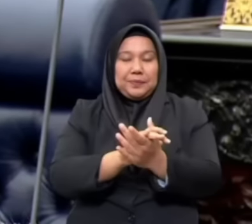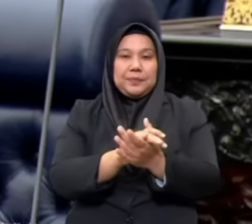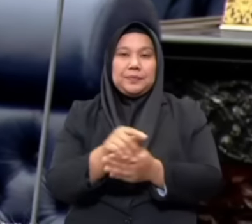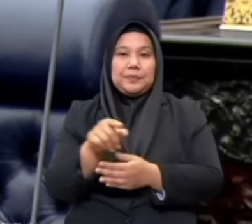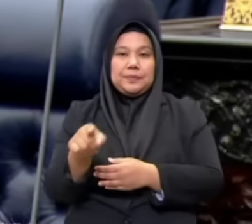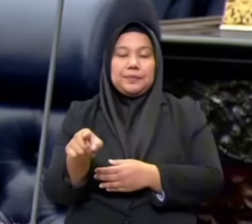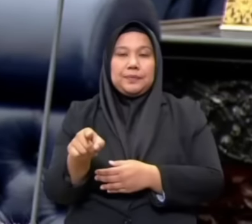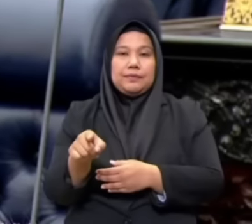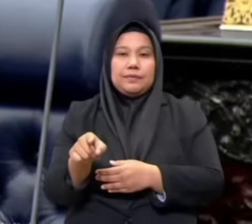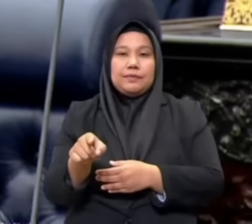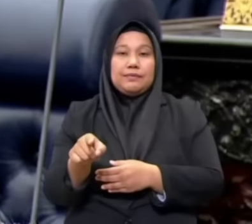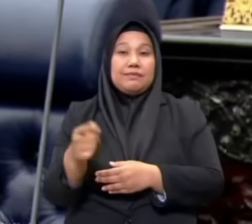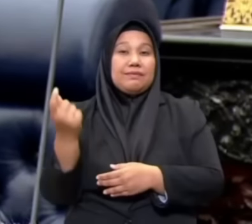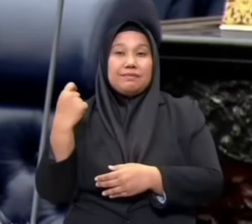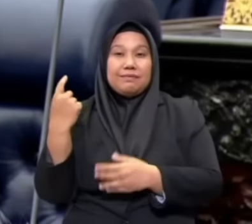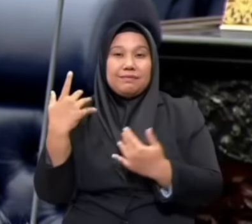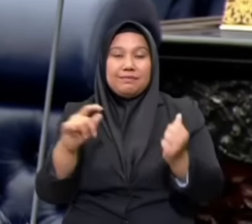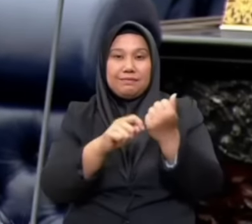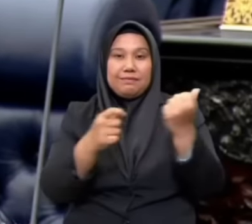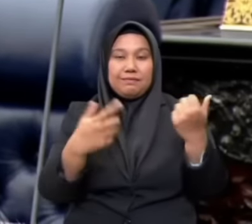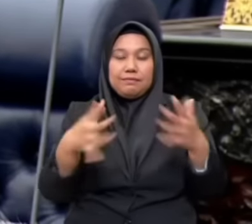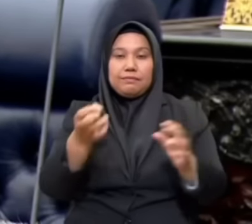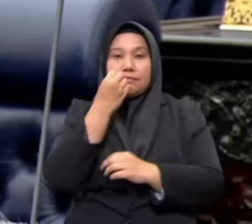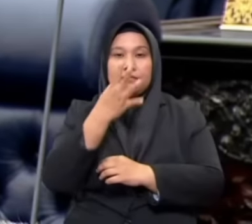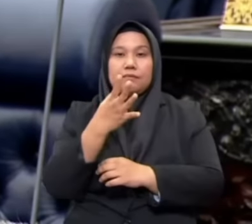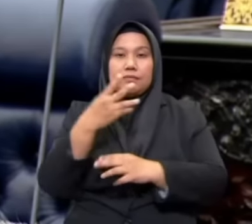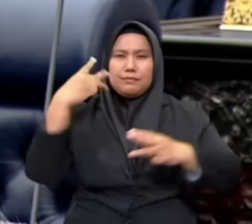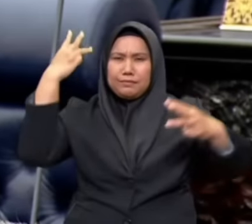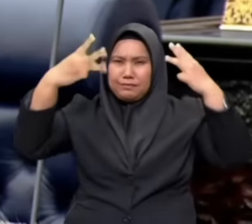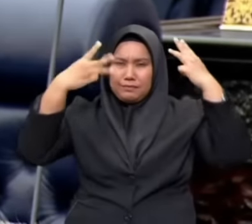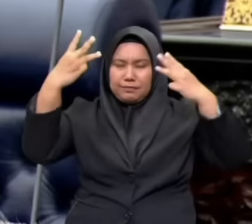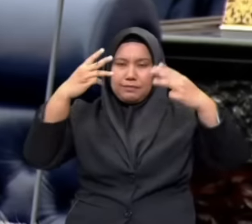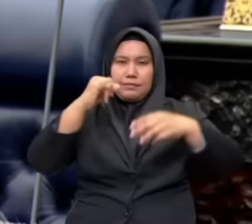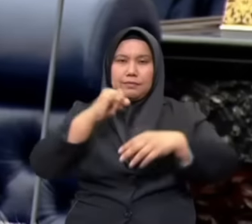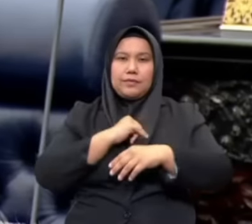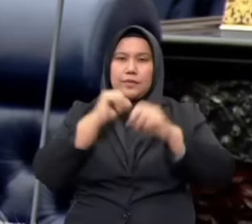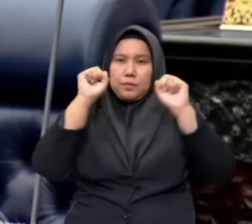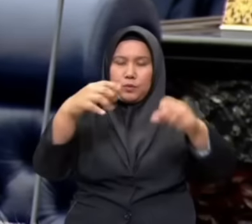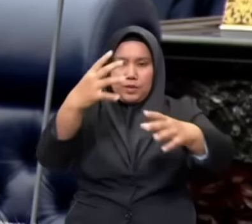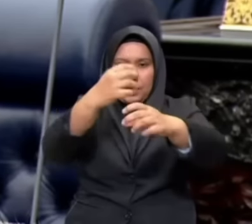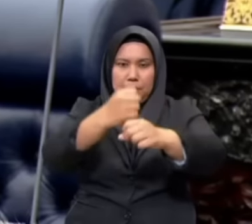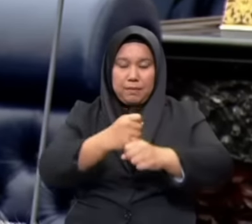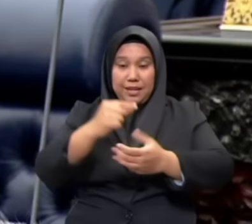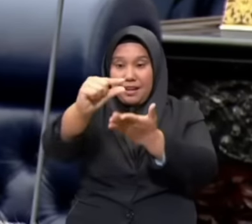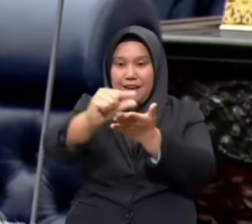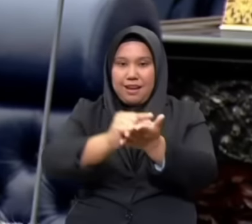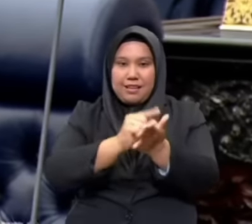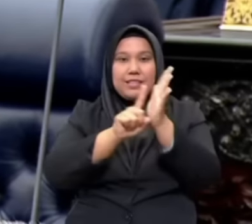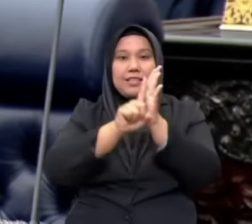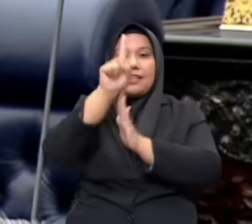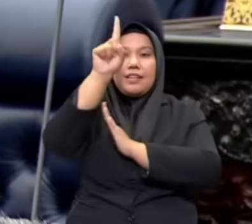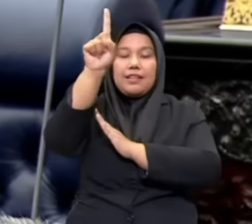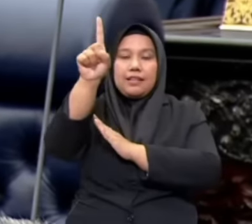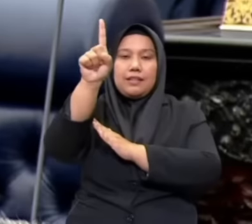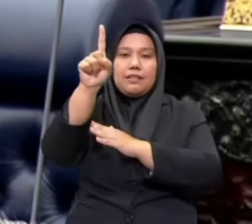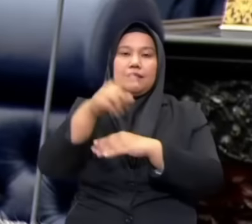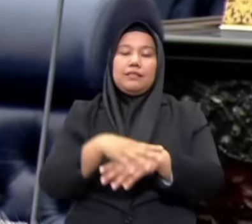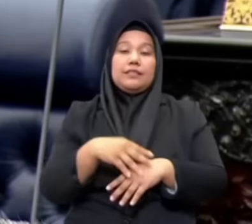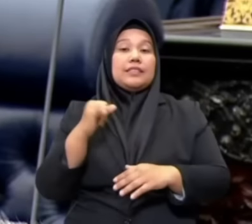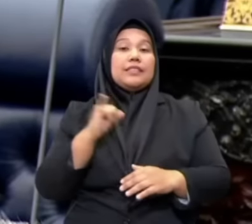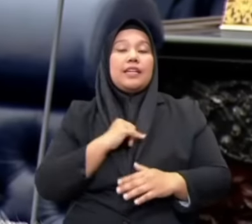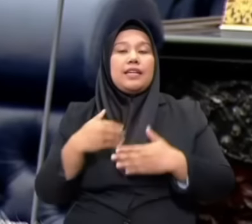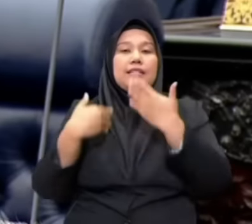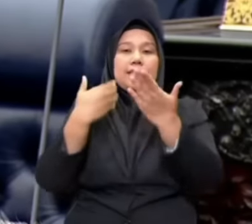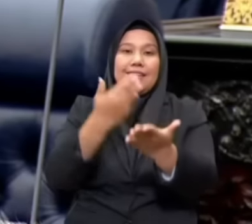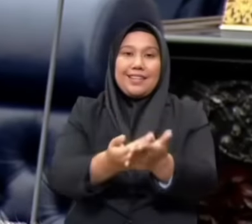Hormat Tamu tadi. Kebimbangan saya, mereka hanya mendapat gaji yang tinggi, dan itu sebabnya saya mencadangkan supaya